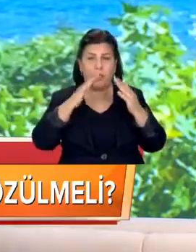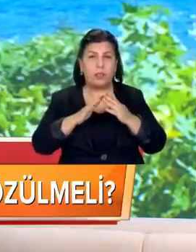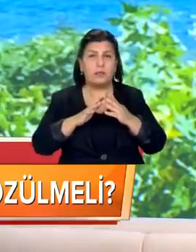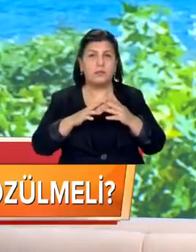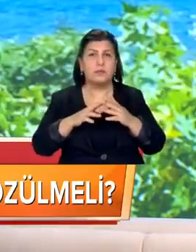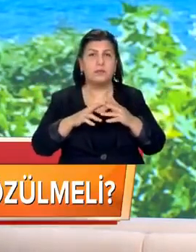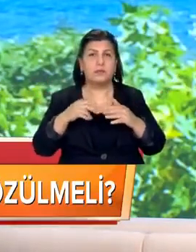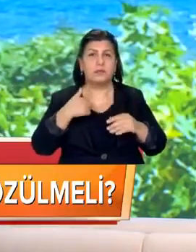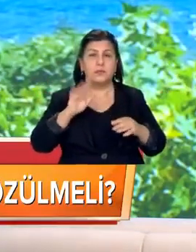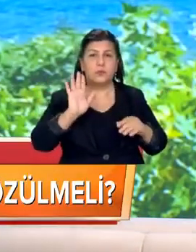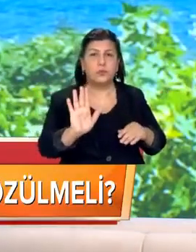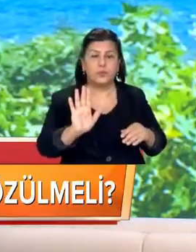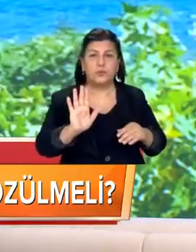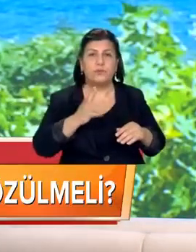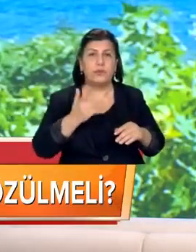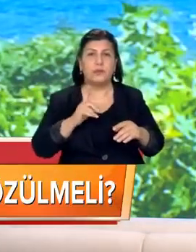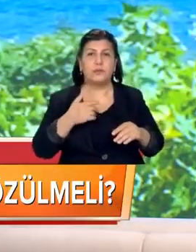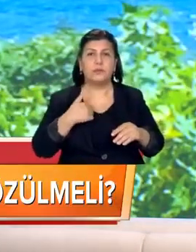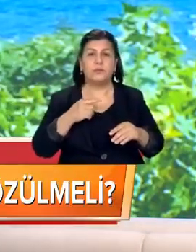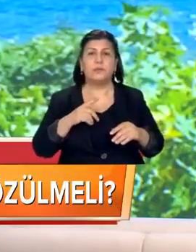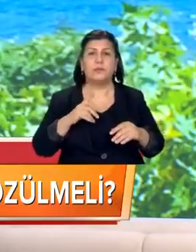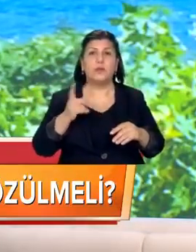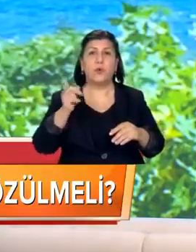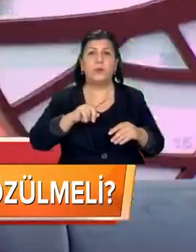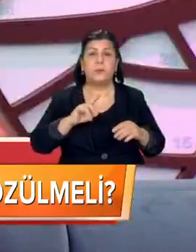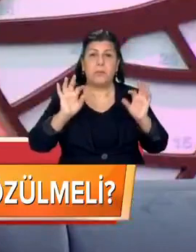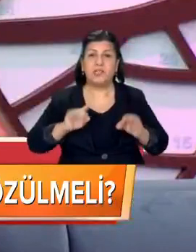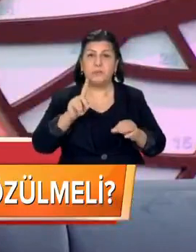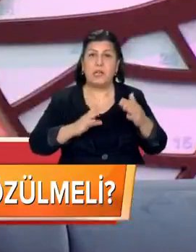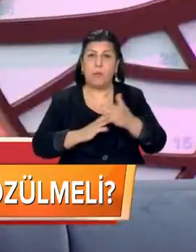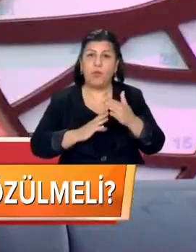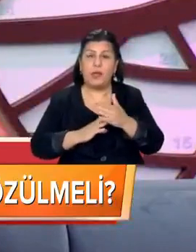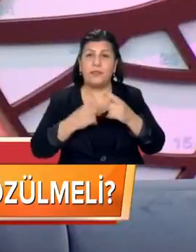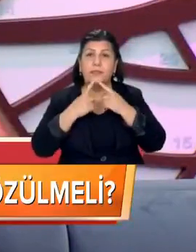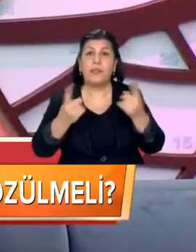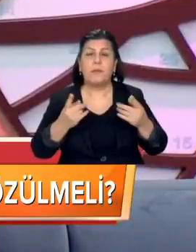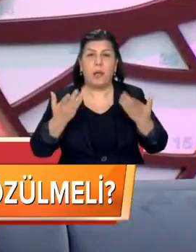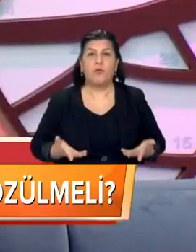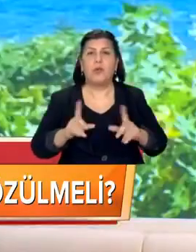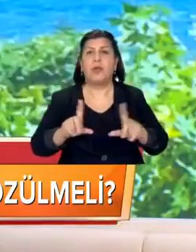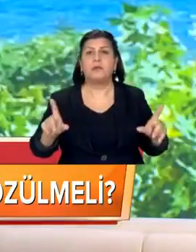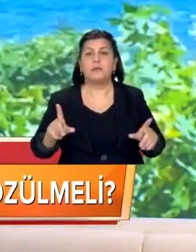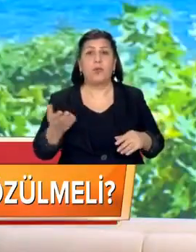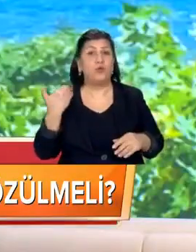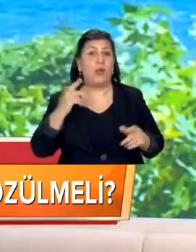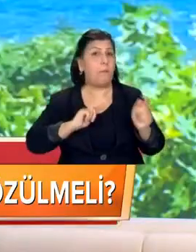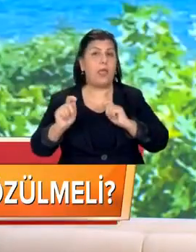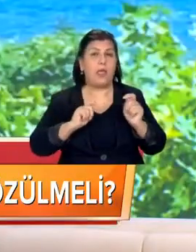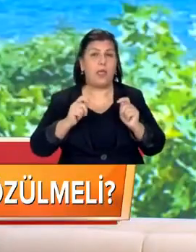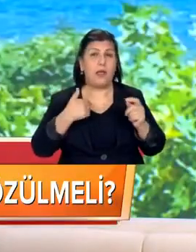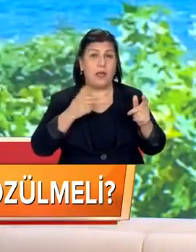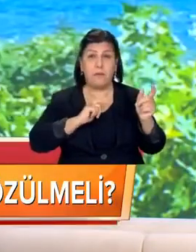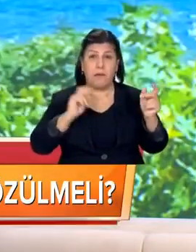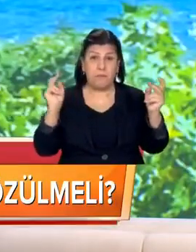eşlerden bir tanesi işaret verdi diğeri Başlarım senin olana demeden onu kabul edecek önceden anlaşmışlar the